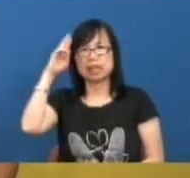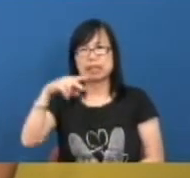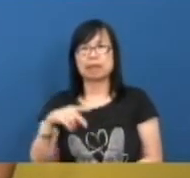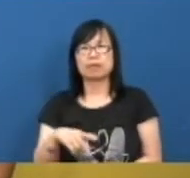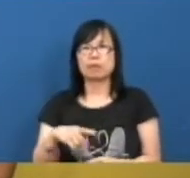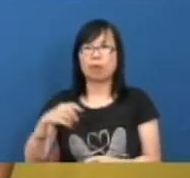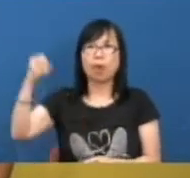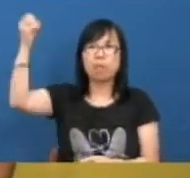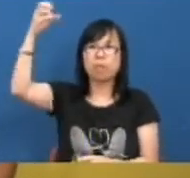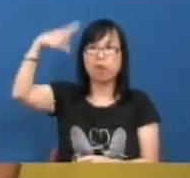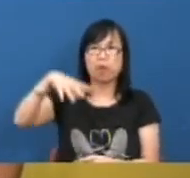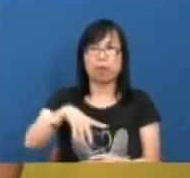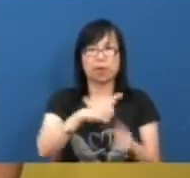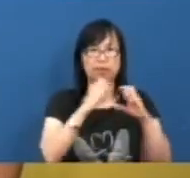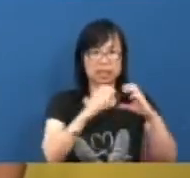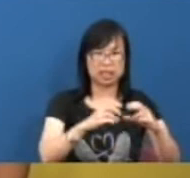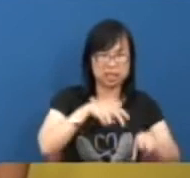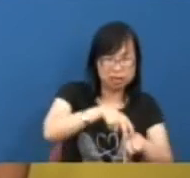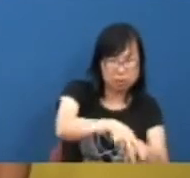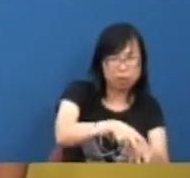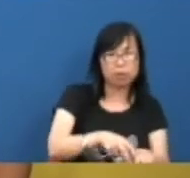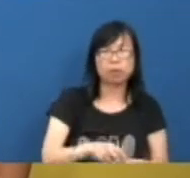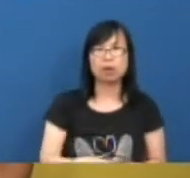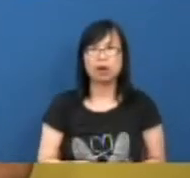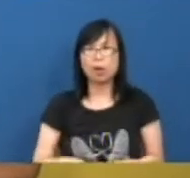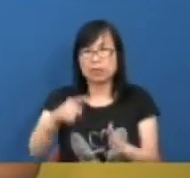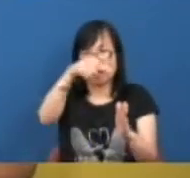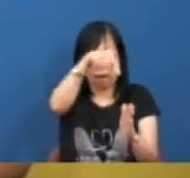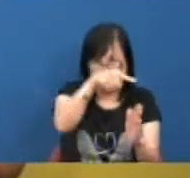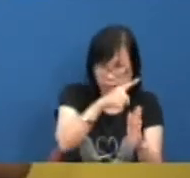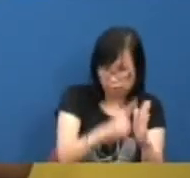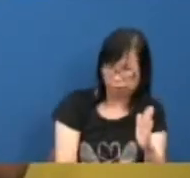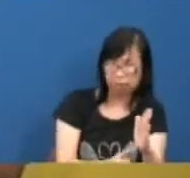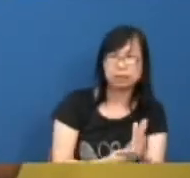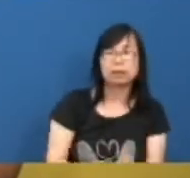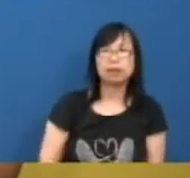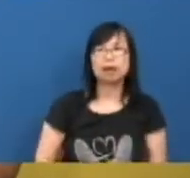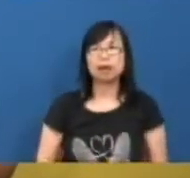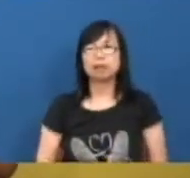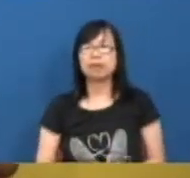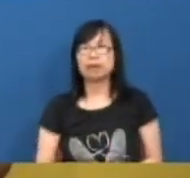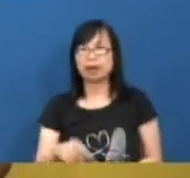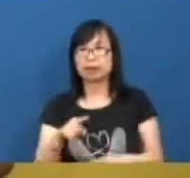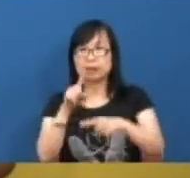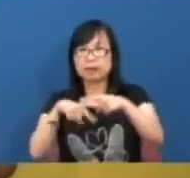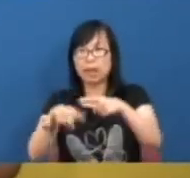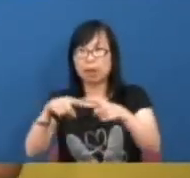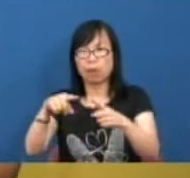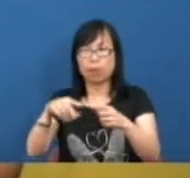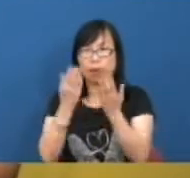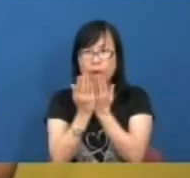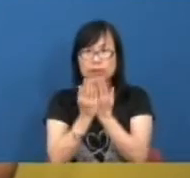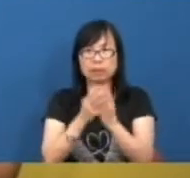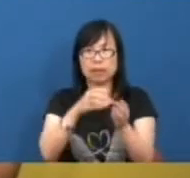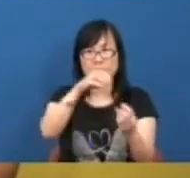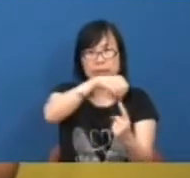號嗰度又話鐵路又話下沉啊，即係大學線嗰度啦，咁大學站又話地